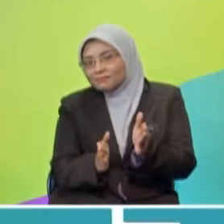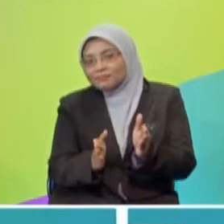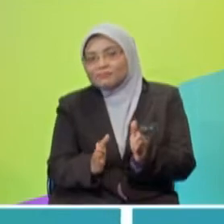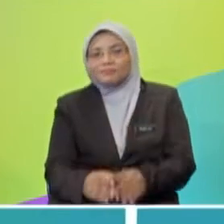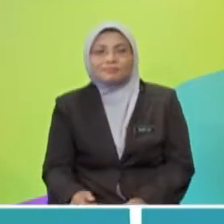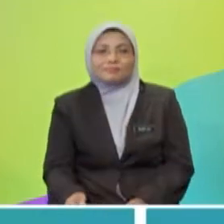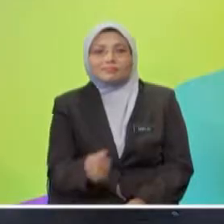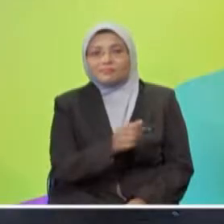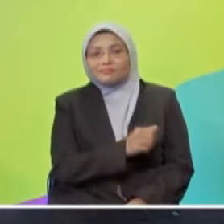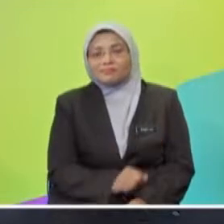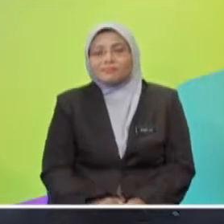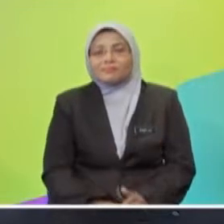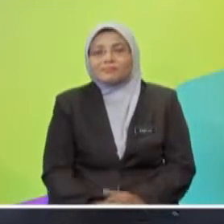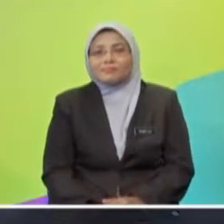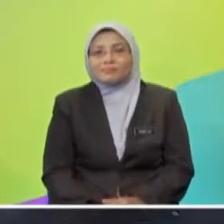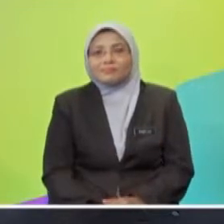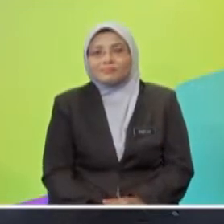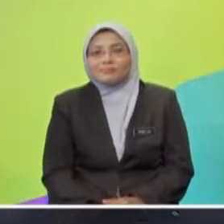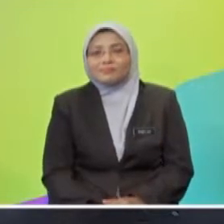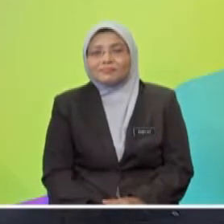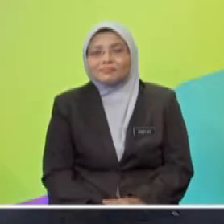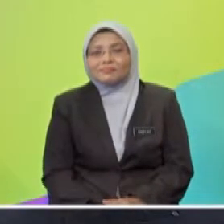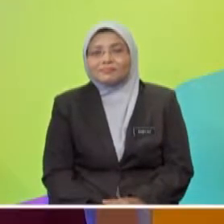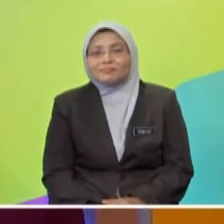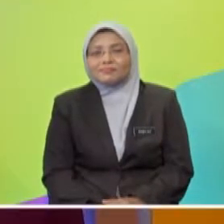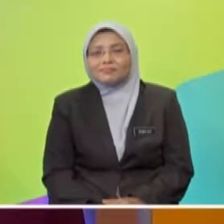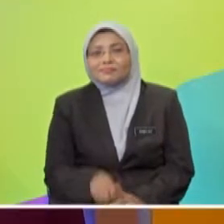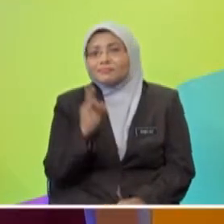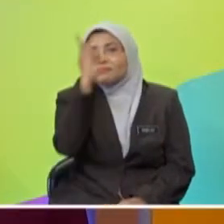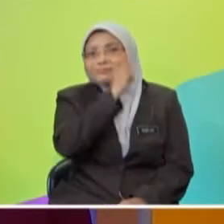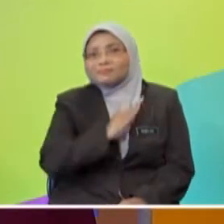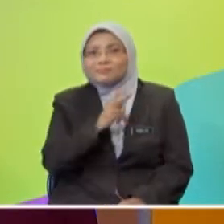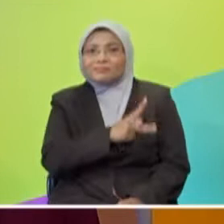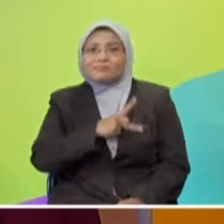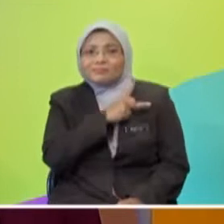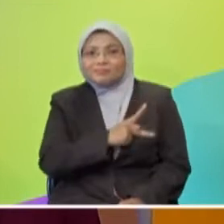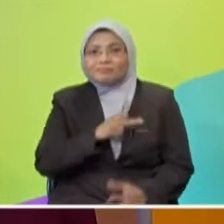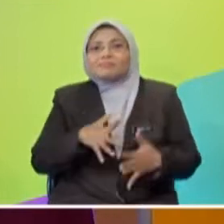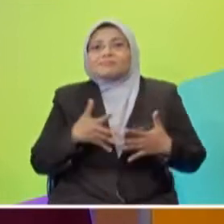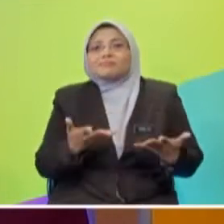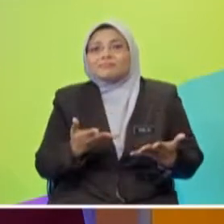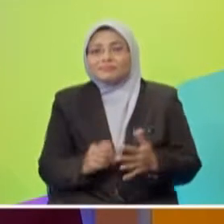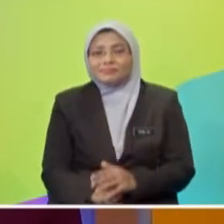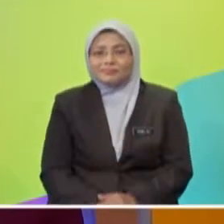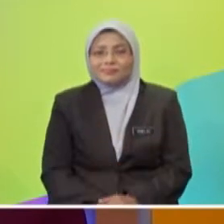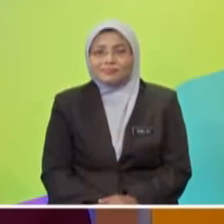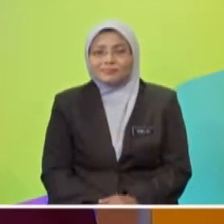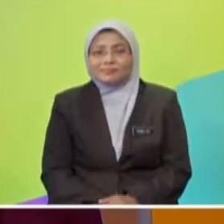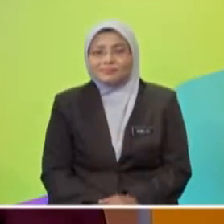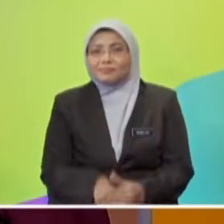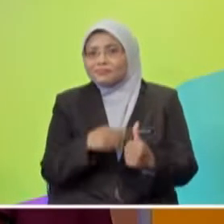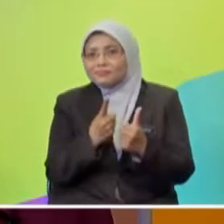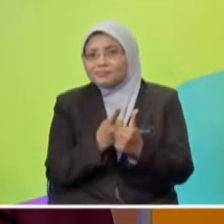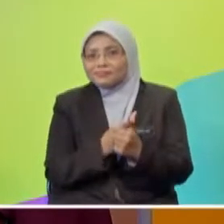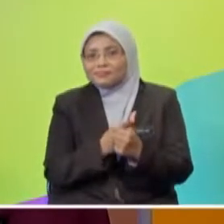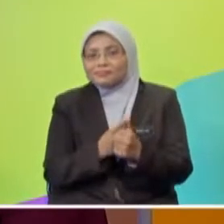Bakar radhiyallahu anhu Hai sifat pribadi khalifah kedua Sayyidina Umar bin khoththob radhiyallahu Anhu yang